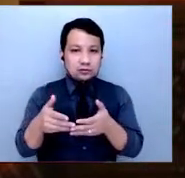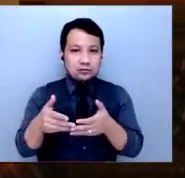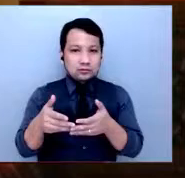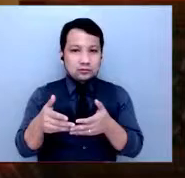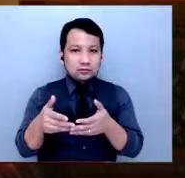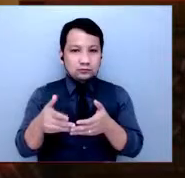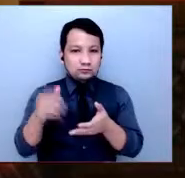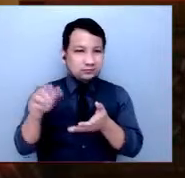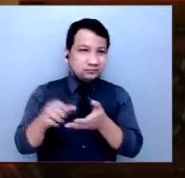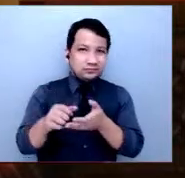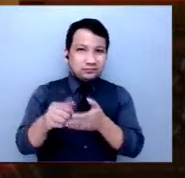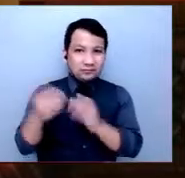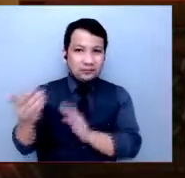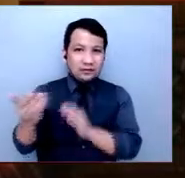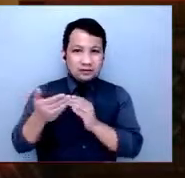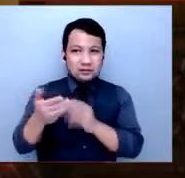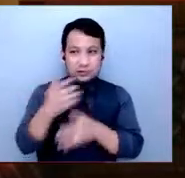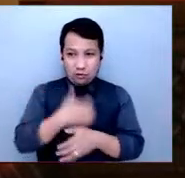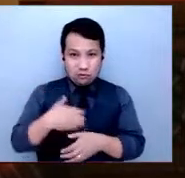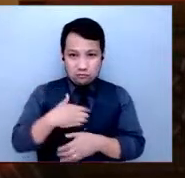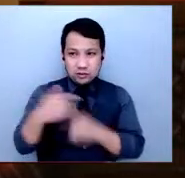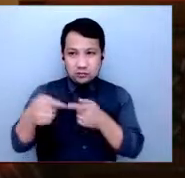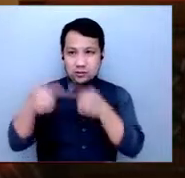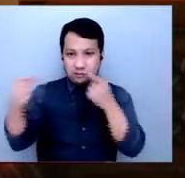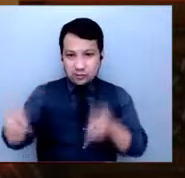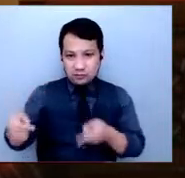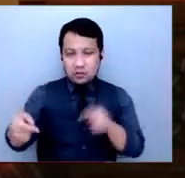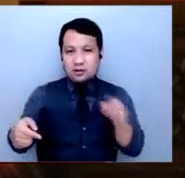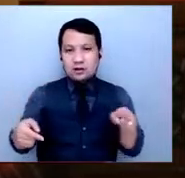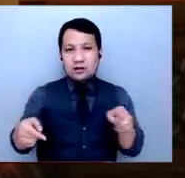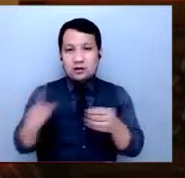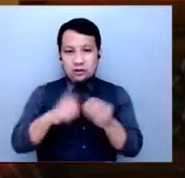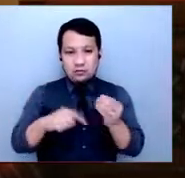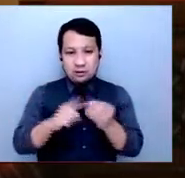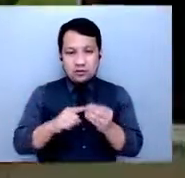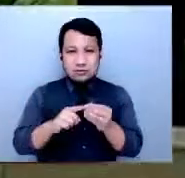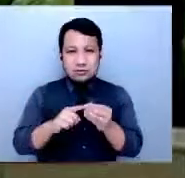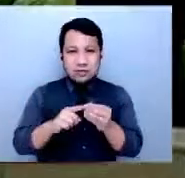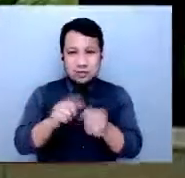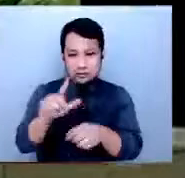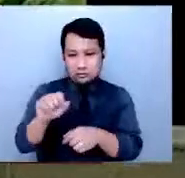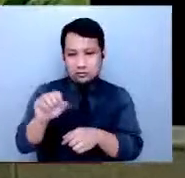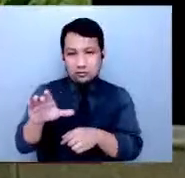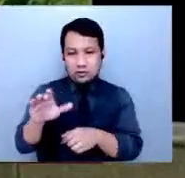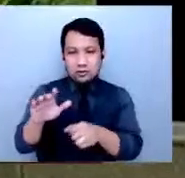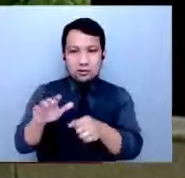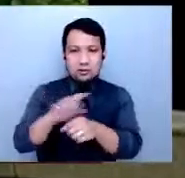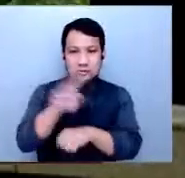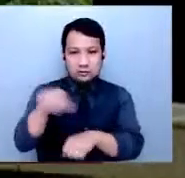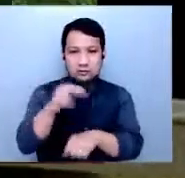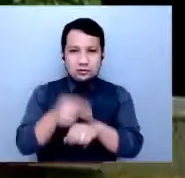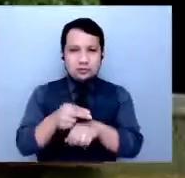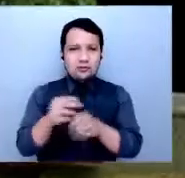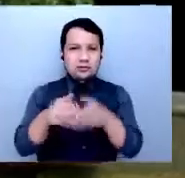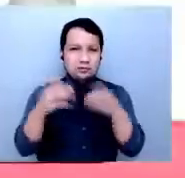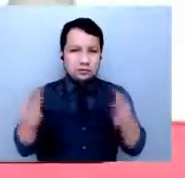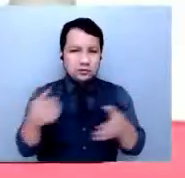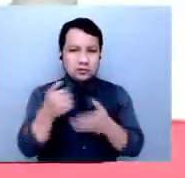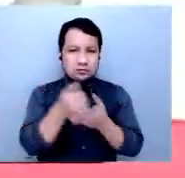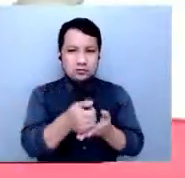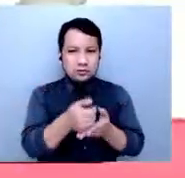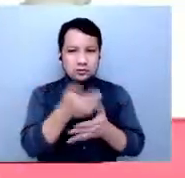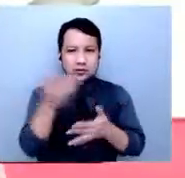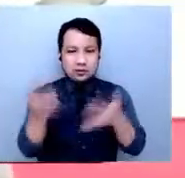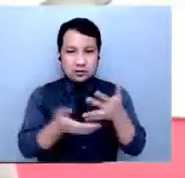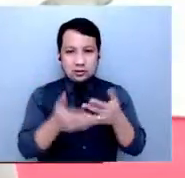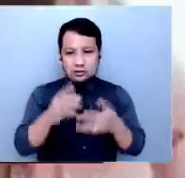itatapon o iaharap sa kanya na iba't ibang katunggali, hindi lamang locally but internationally. Kung tutuusin, malaki naman ang chance ang makapasok si Digong